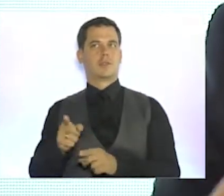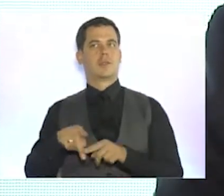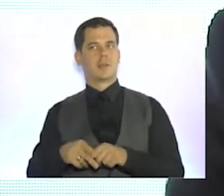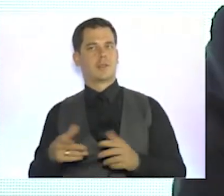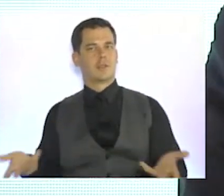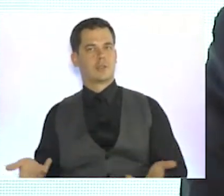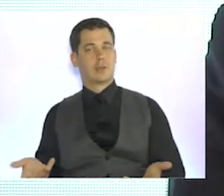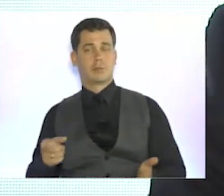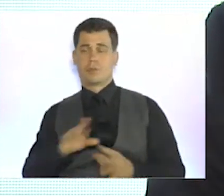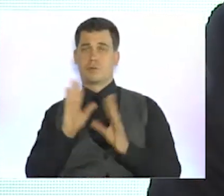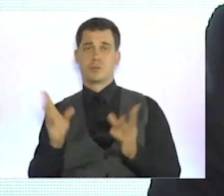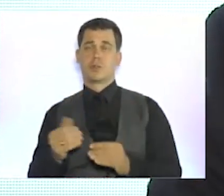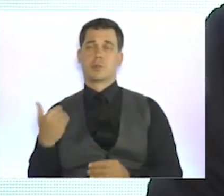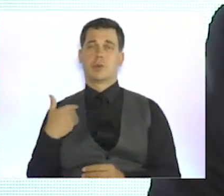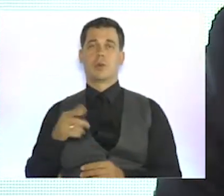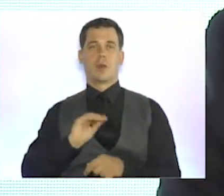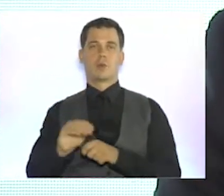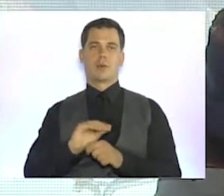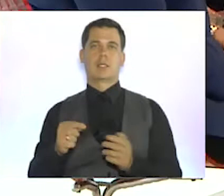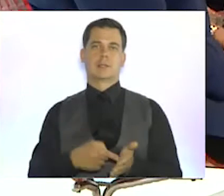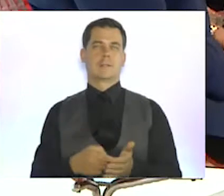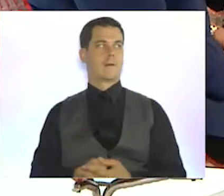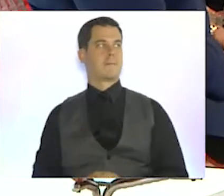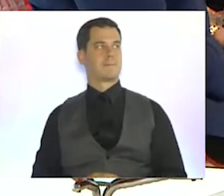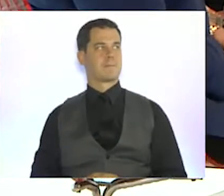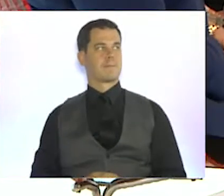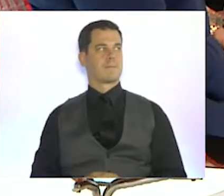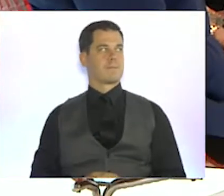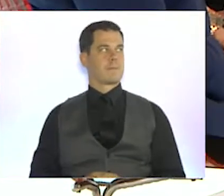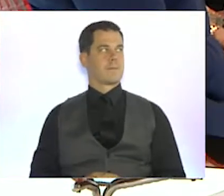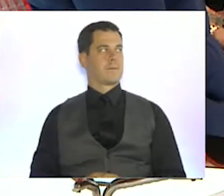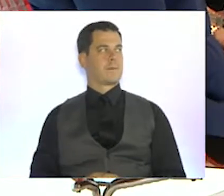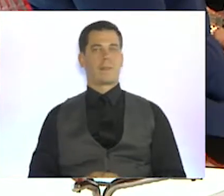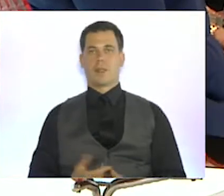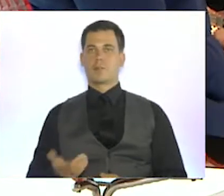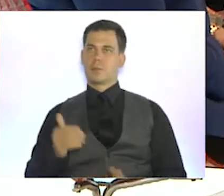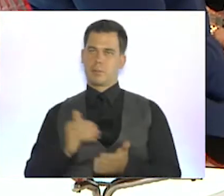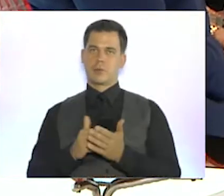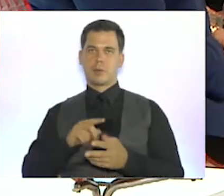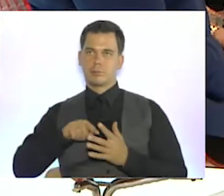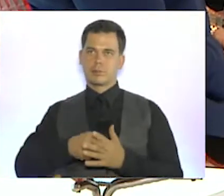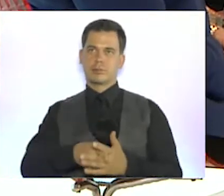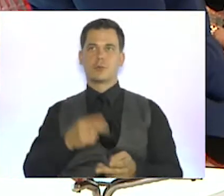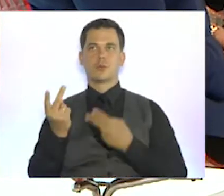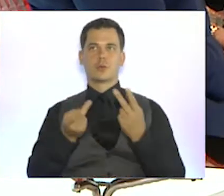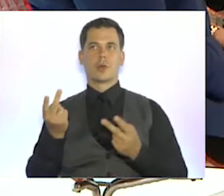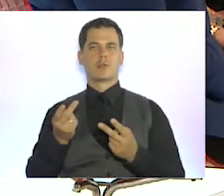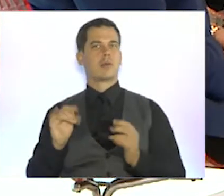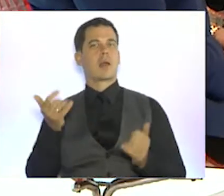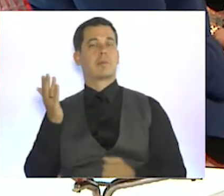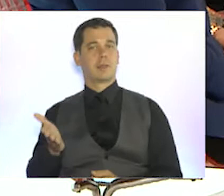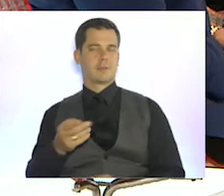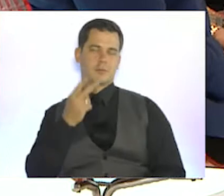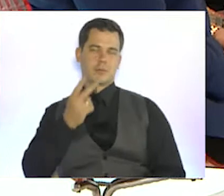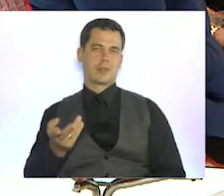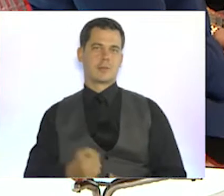To wszystko były narzędzia, które służyły właśnie edukacji. Mhm. Czyli dowód na to, że trzeba eksplorować. Co z tego wyjdzie, to wiadomo. Wiadomo